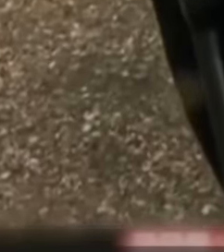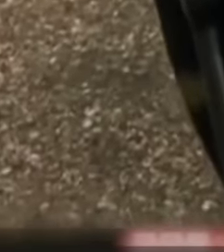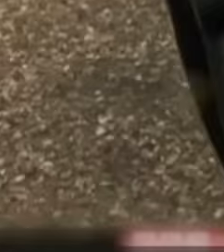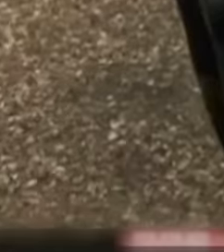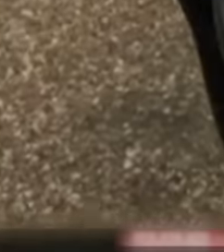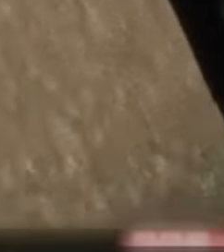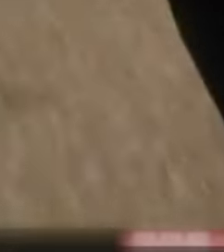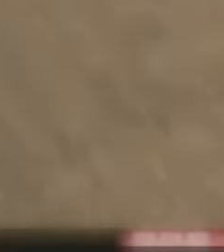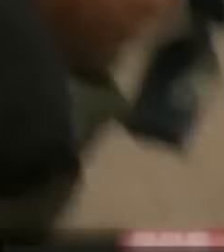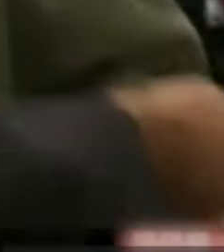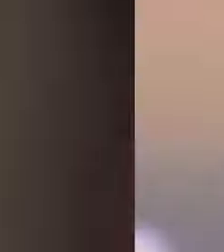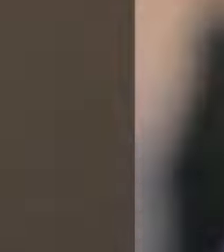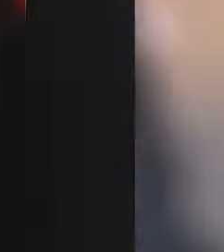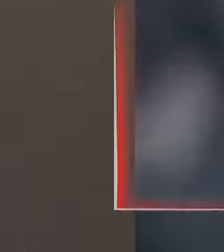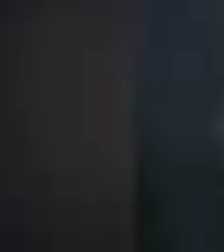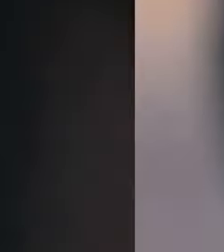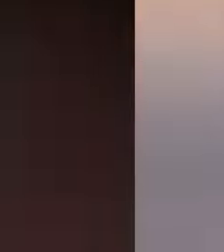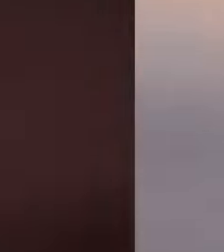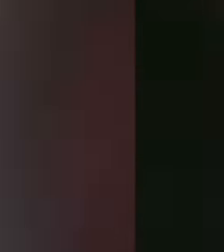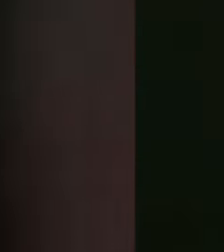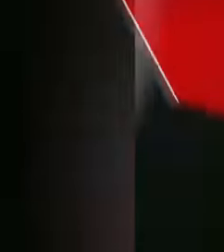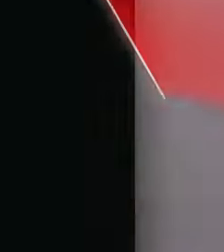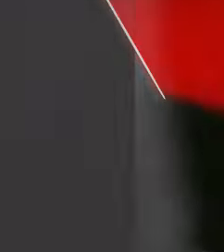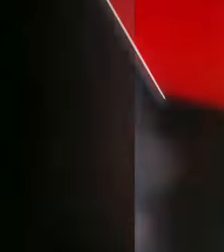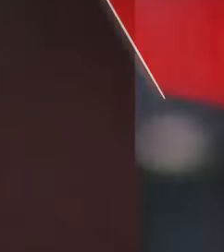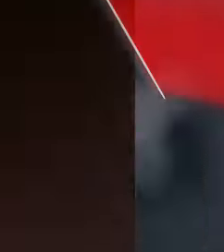She'll be in our lives for a very long time.